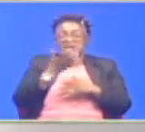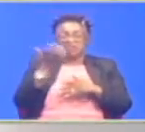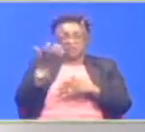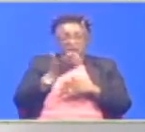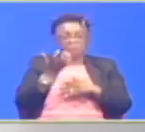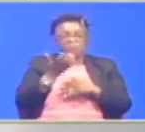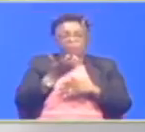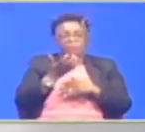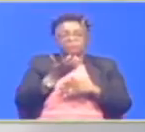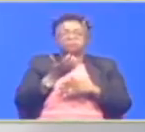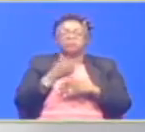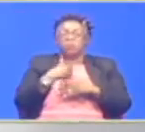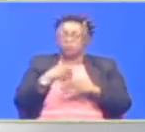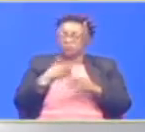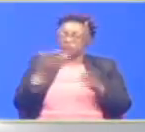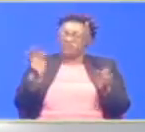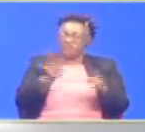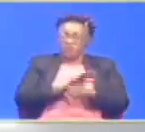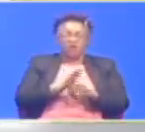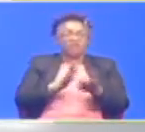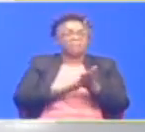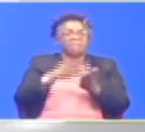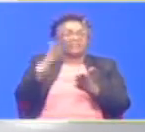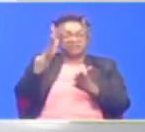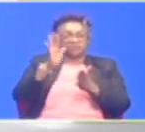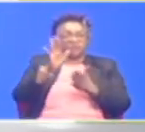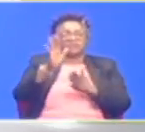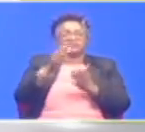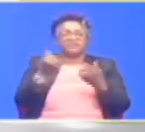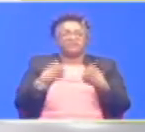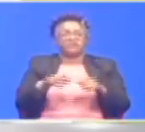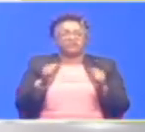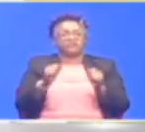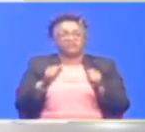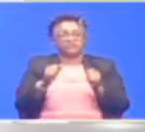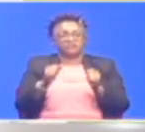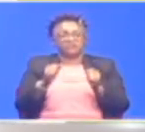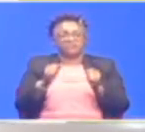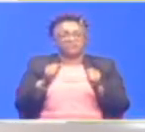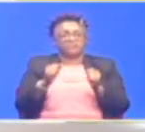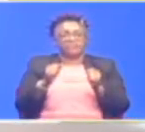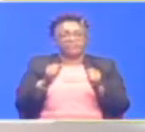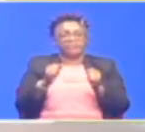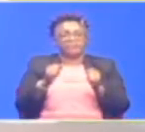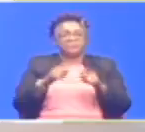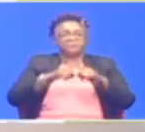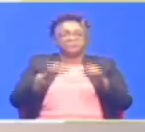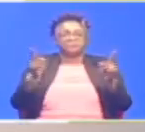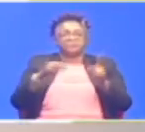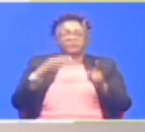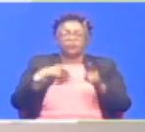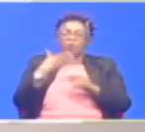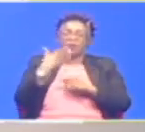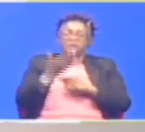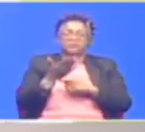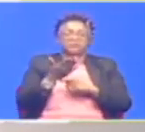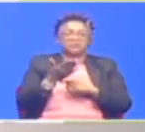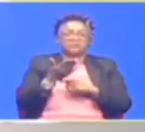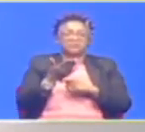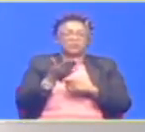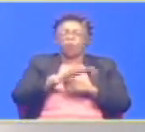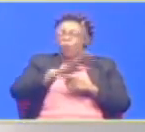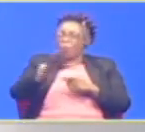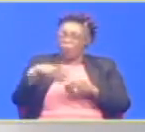was full of praise for Seal's effort. Although we have tumeshinda, lakini nataka kumshukuru because si watu